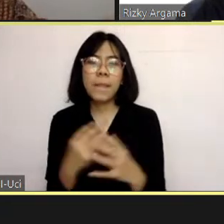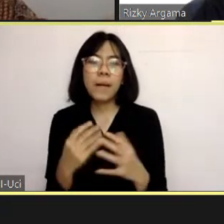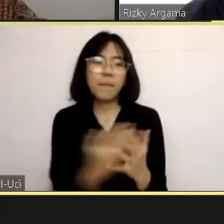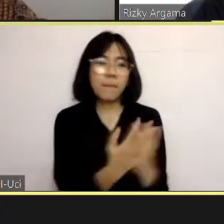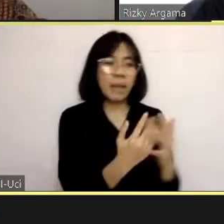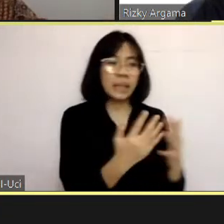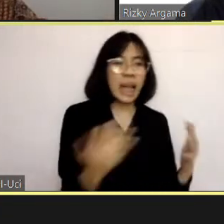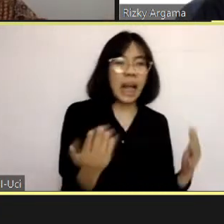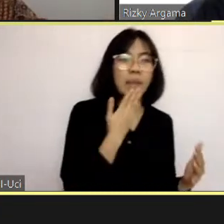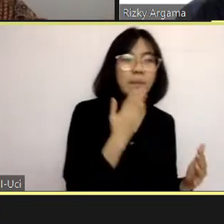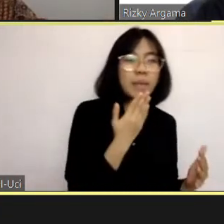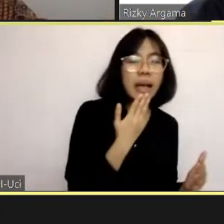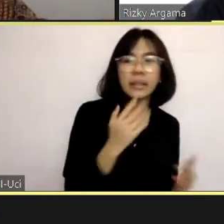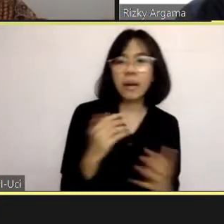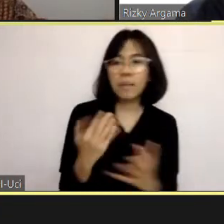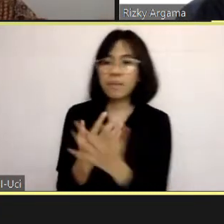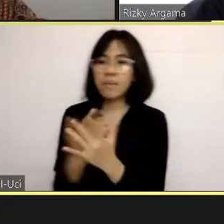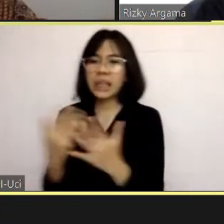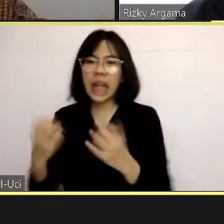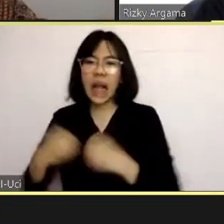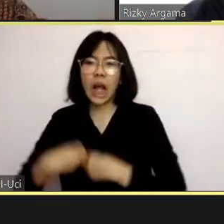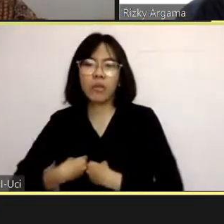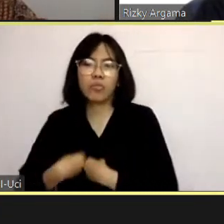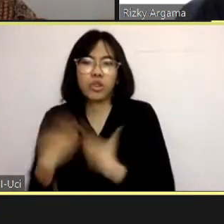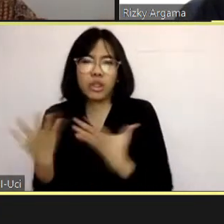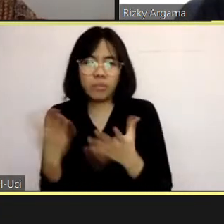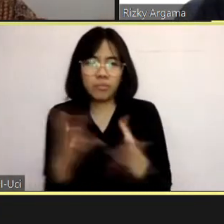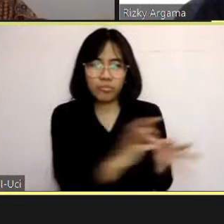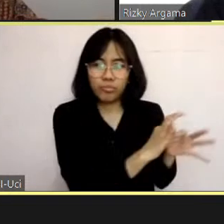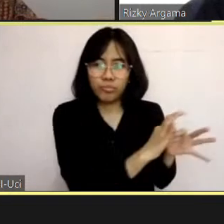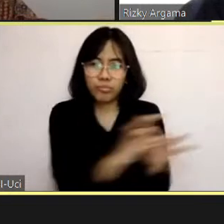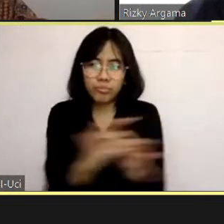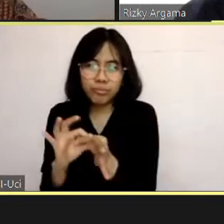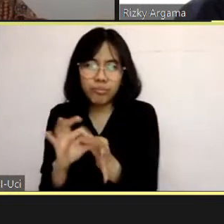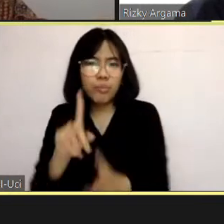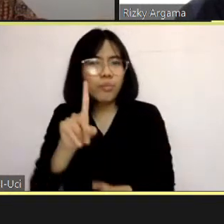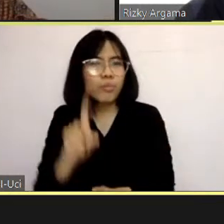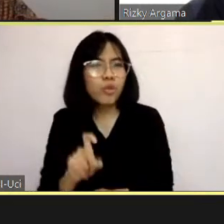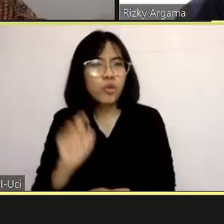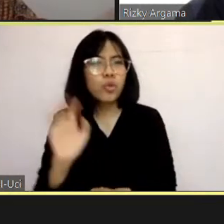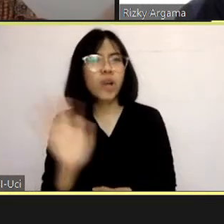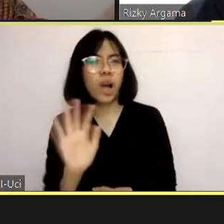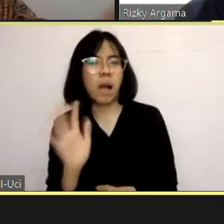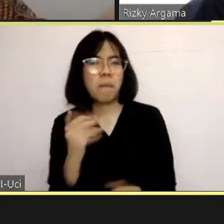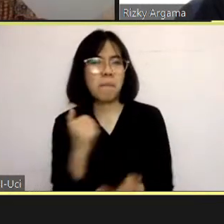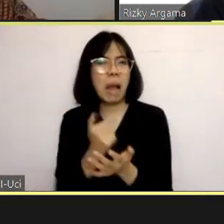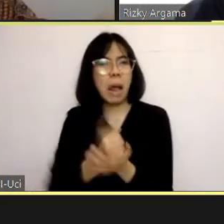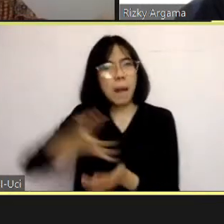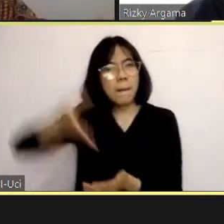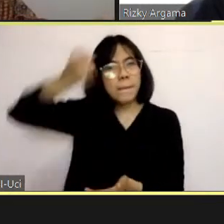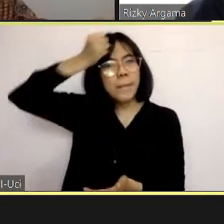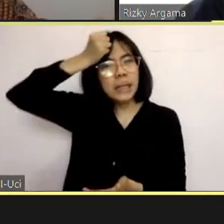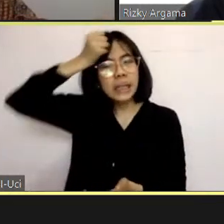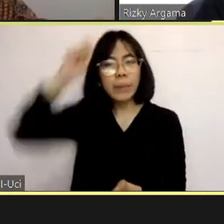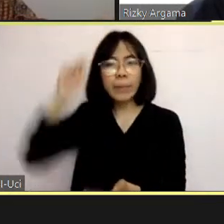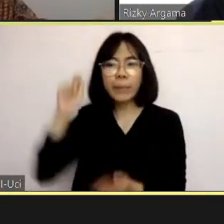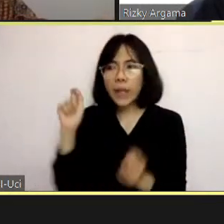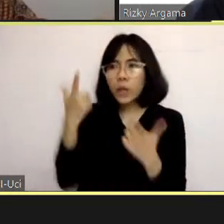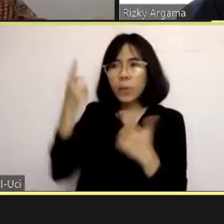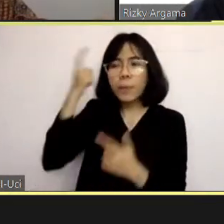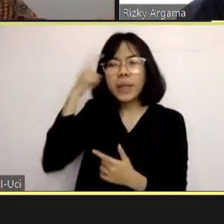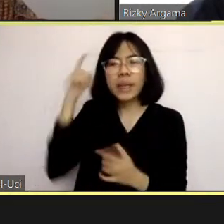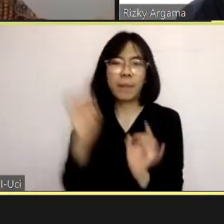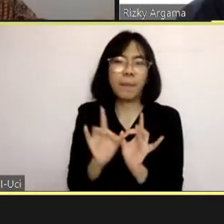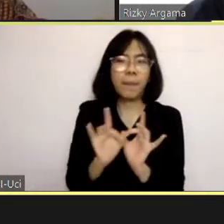yang secara nilai itu bertolak belakang? Kalau iya, batasannya seperti apa? Aliansi taktis ini